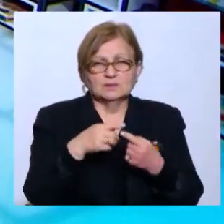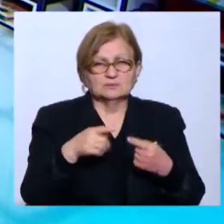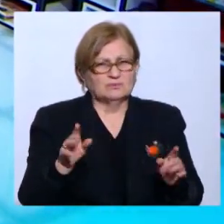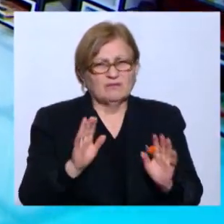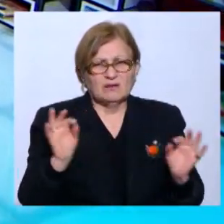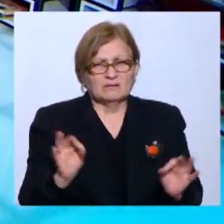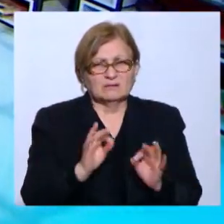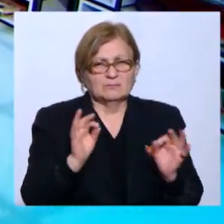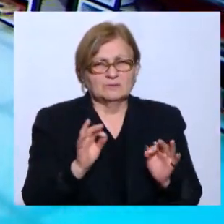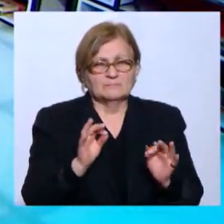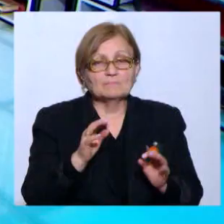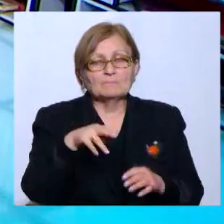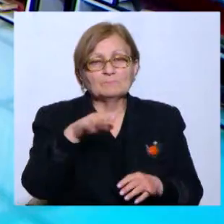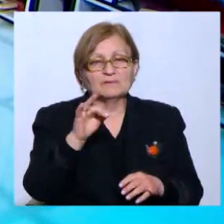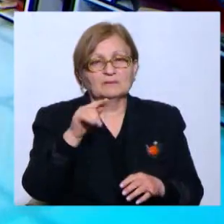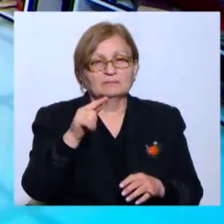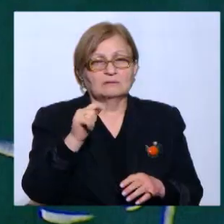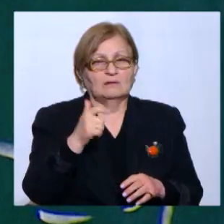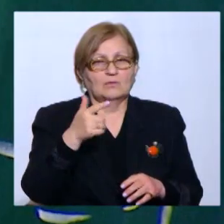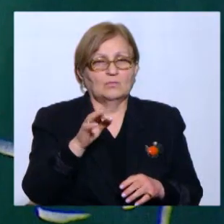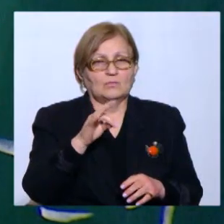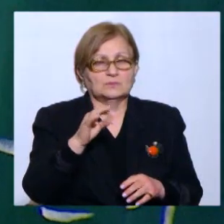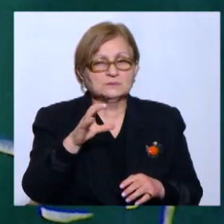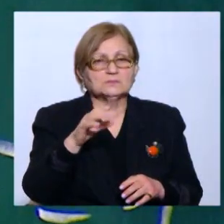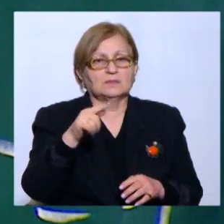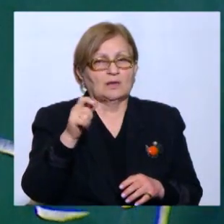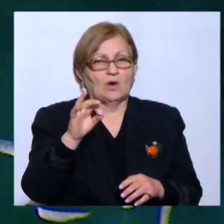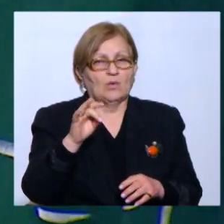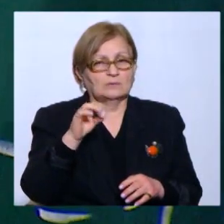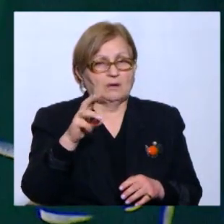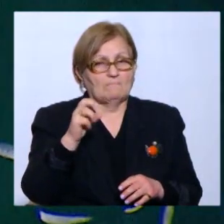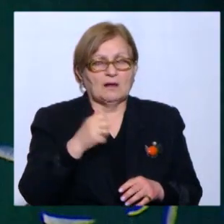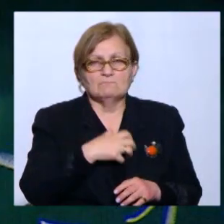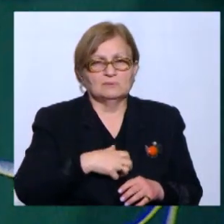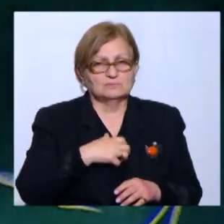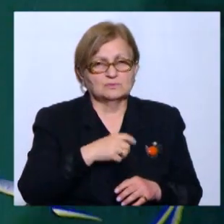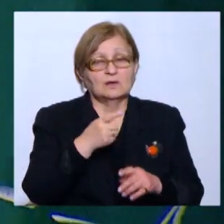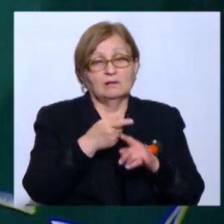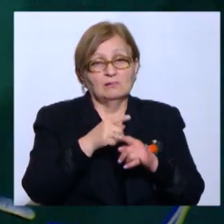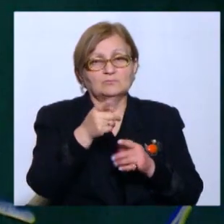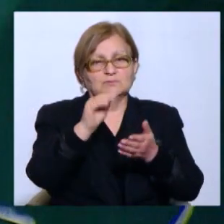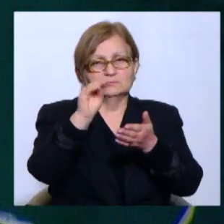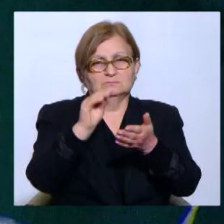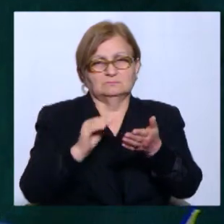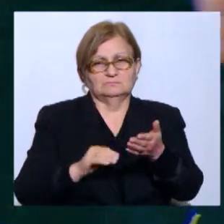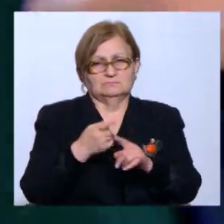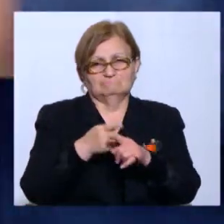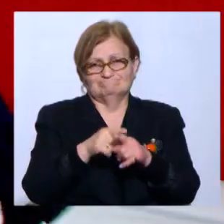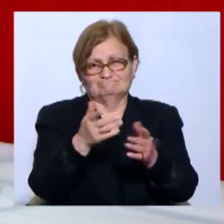თუ პითაგორის თეორემა, ოღონდ ტრიგონომეტრიულად ჩაწერილი. Ანუ პითაგორის თეორემა და ეს ტოლობა არის სრულიად